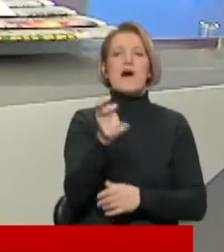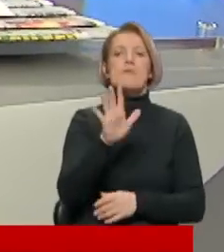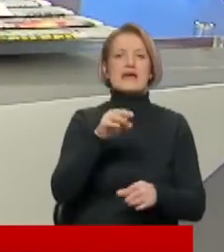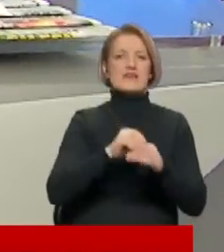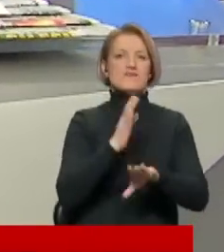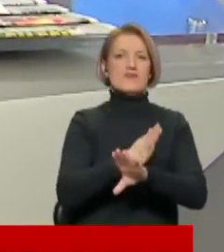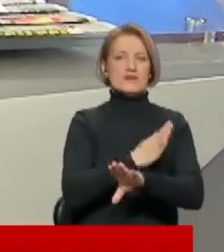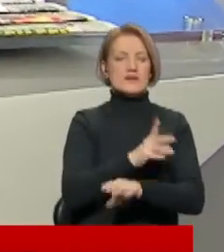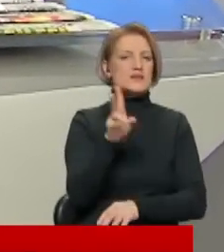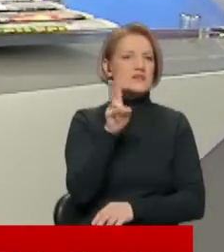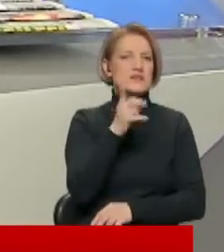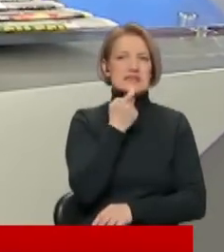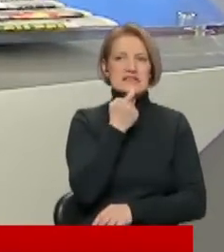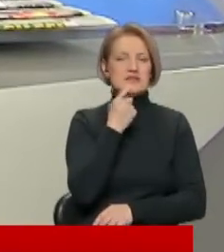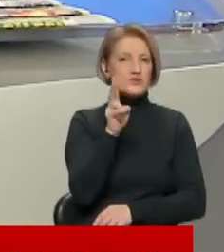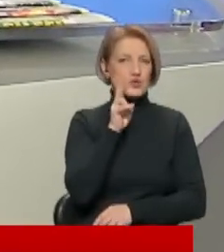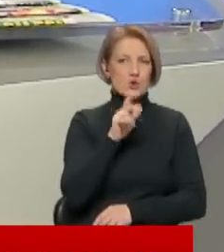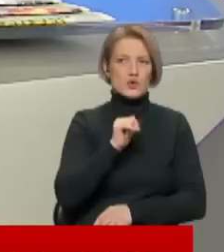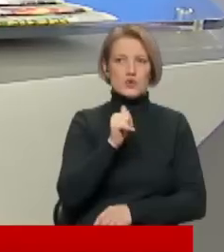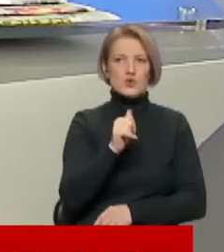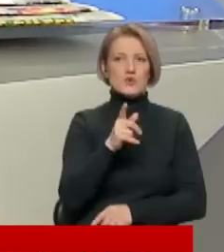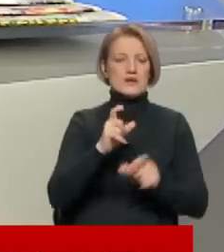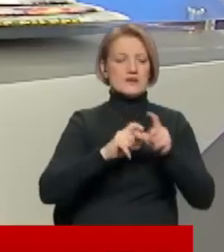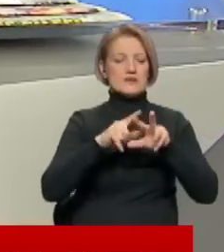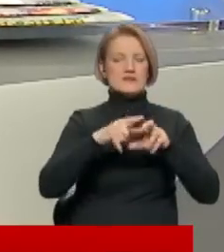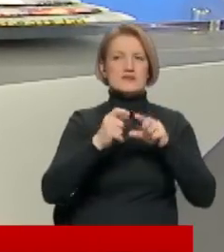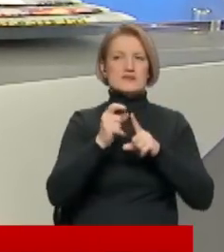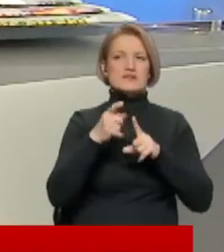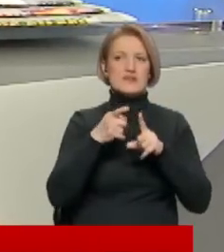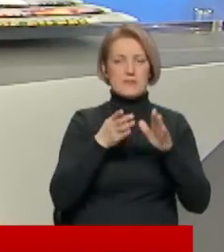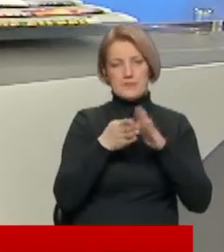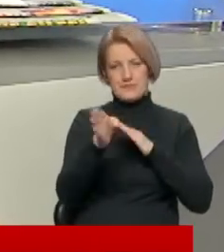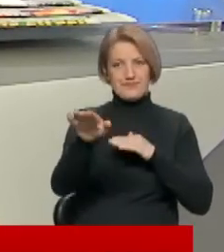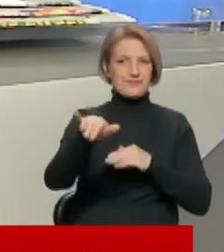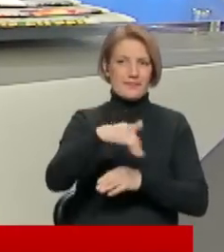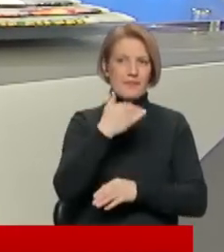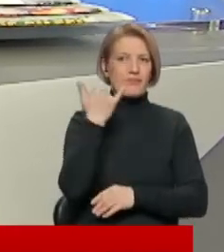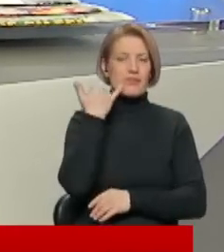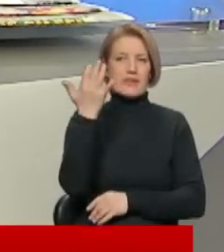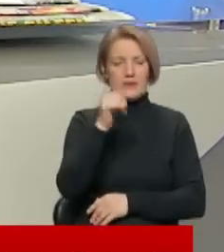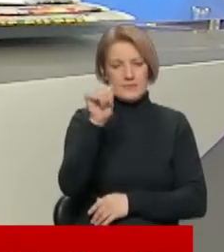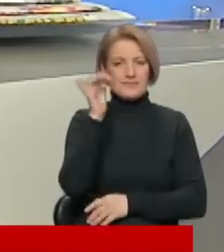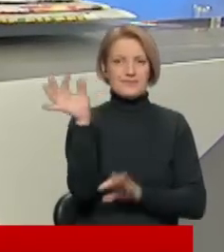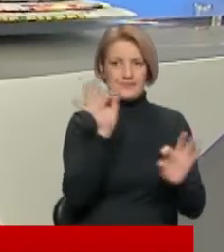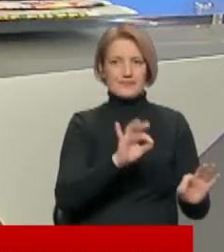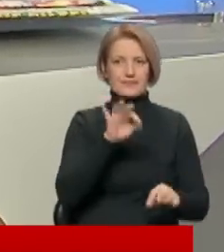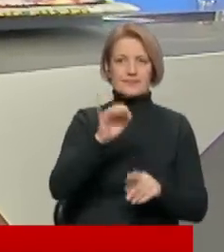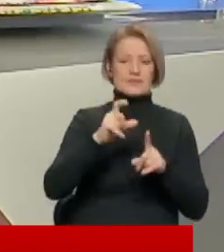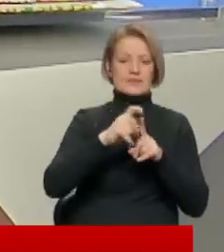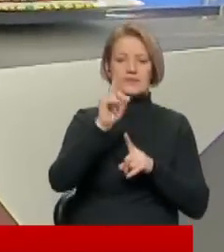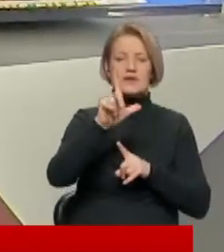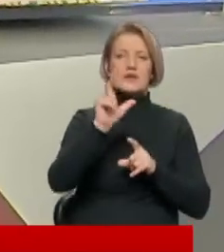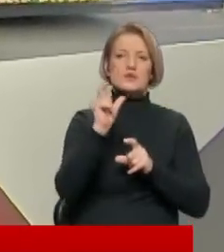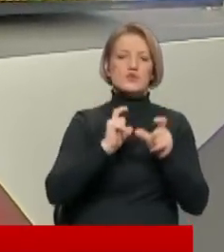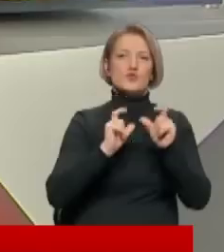vatandaşlar işte Yılın son günleri en son Sarp Sınır kapısından vermiştik Gürcistan'a gidip Telefonu alıp ülkeye dönenleri Bu da dil ucu